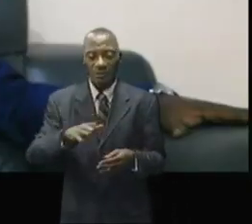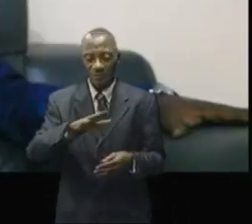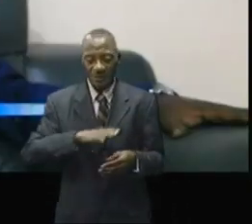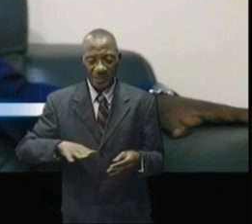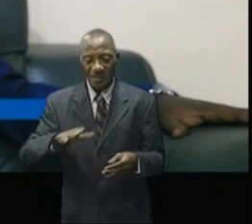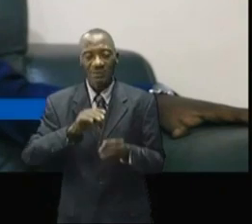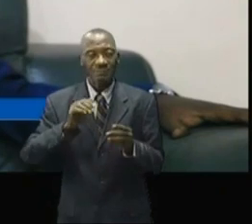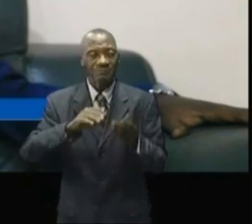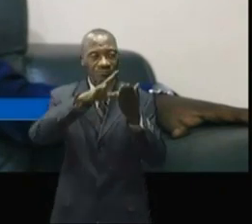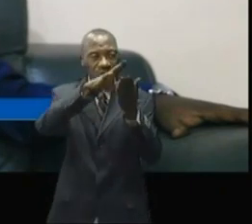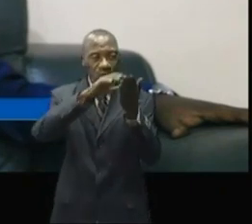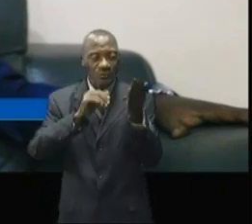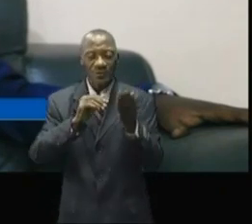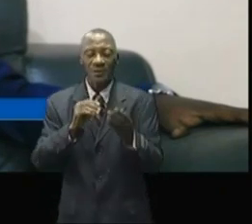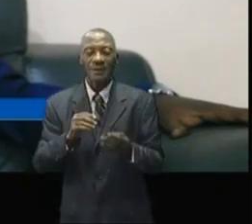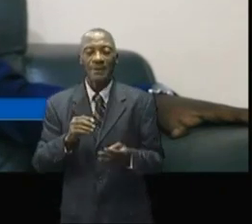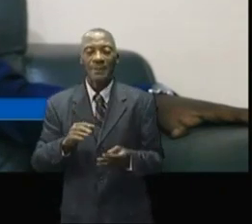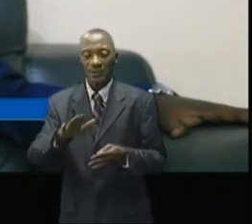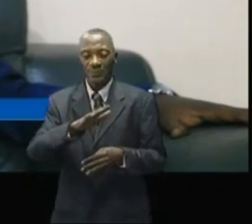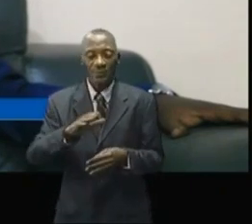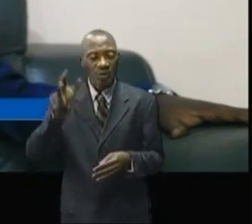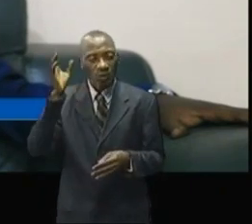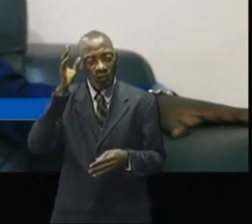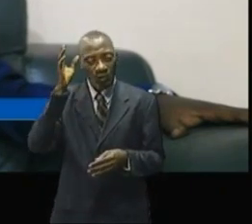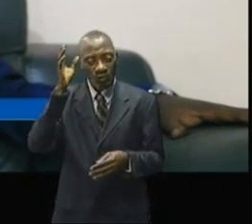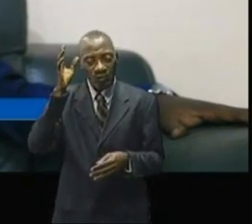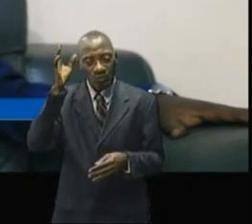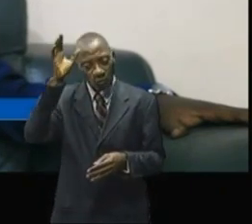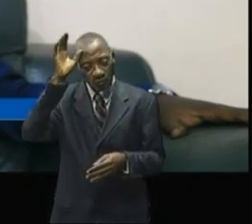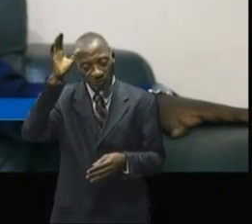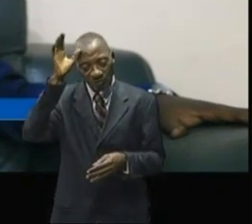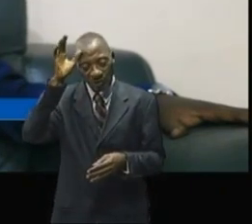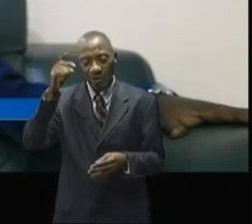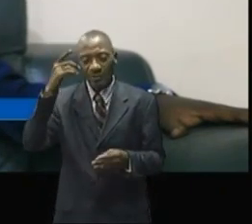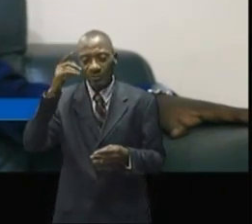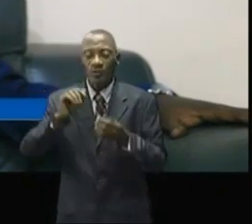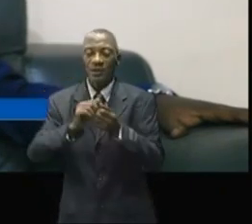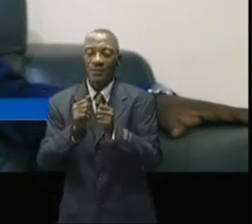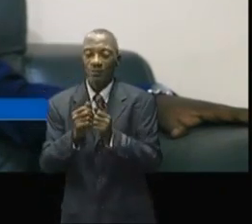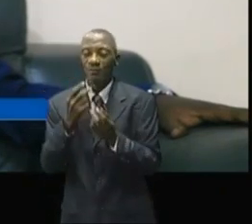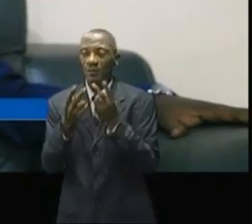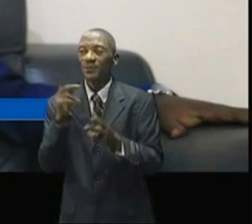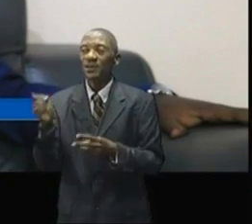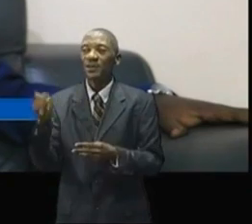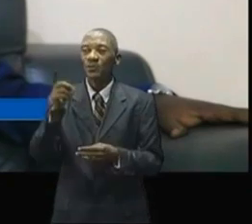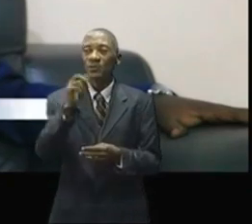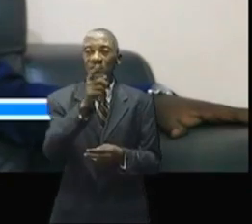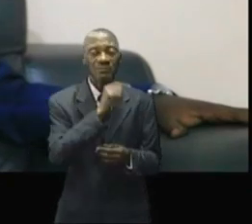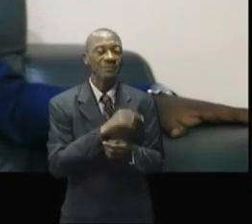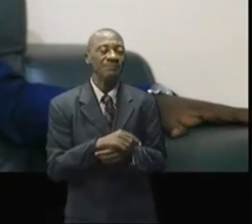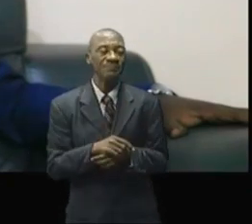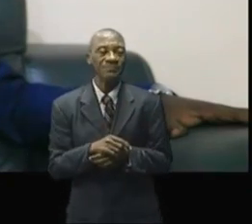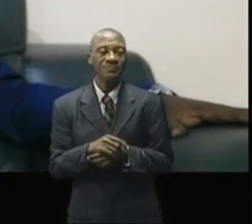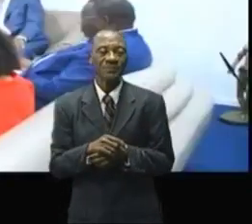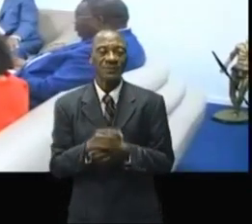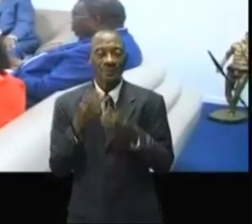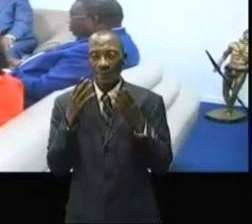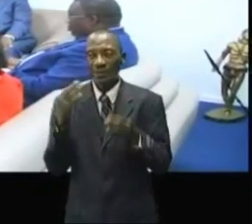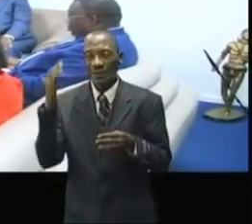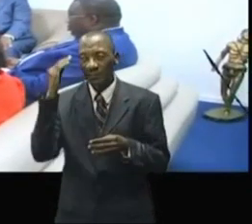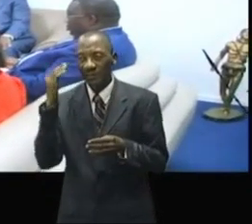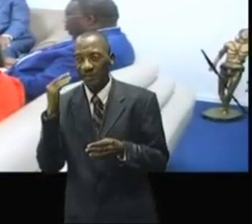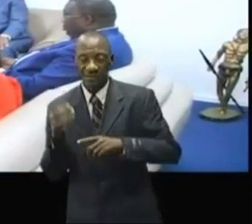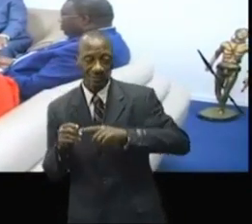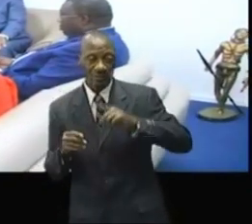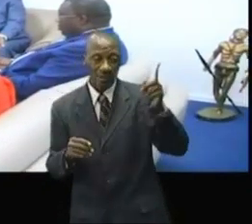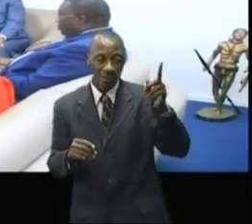de l'Organisation mondiale et l'Afrique, et nous avions échangé à ce qui concerne la mise en place d'une commission mixte qui va